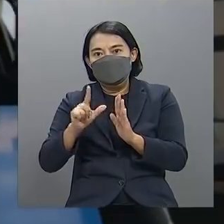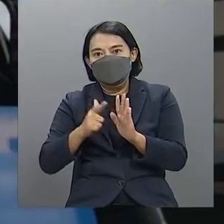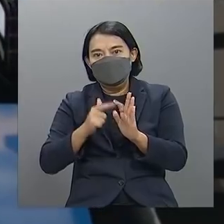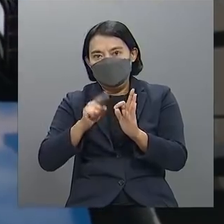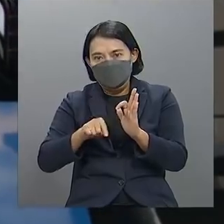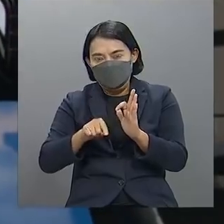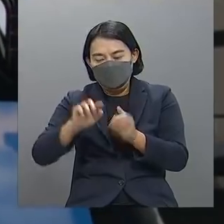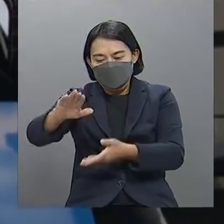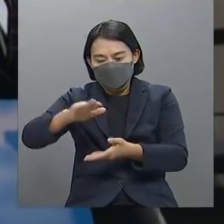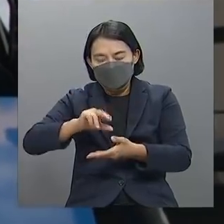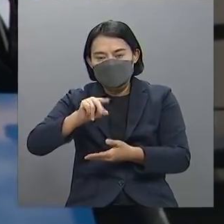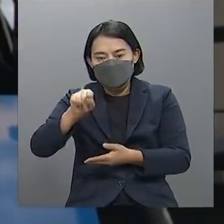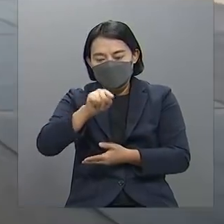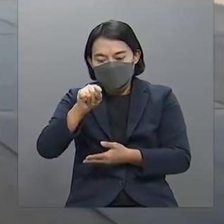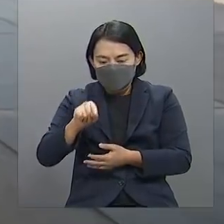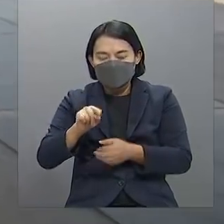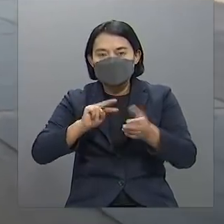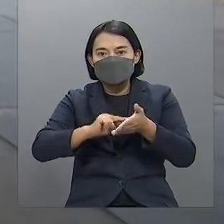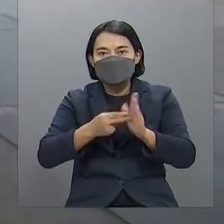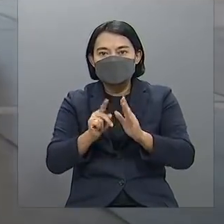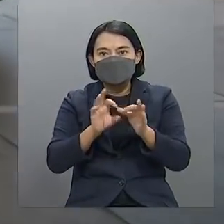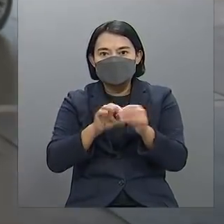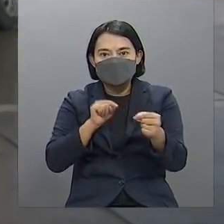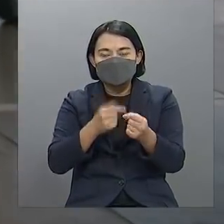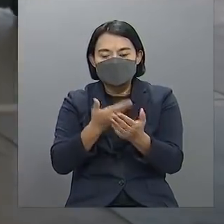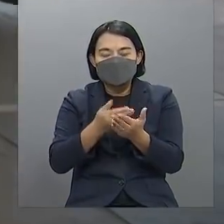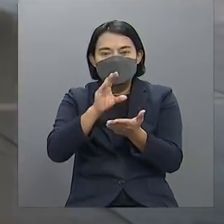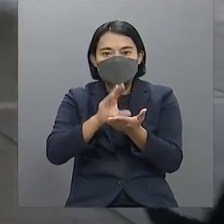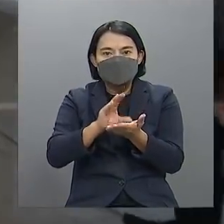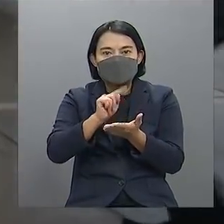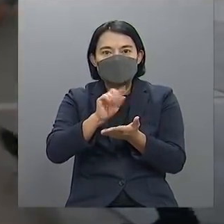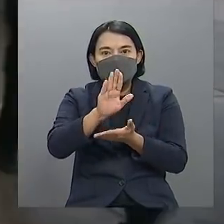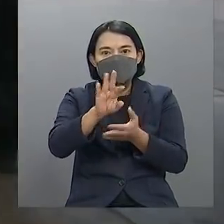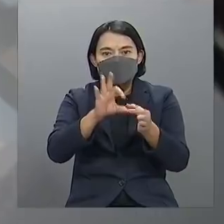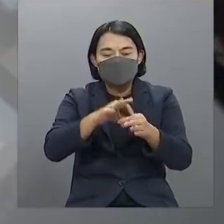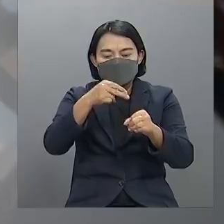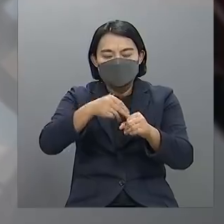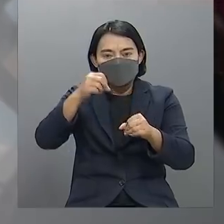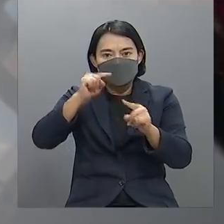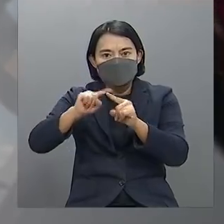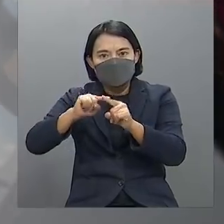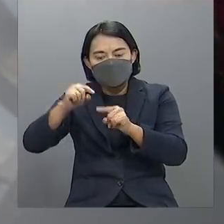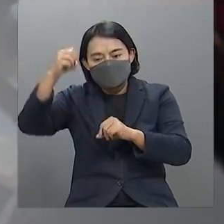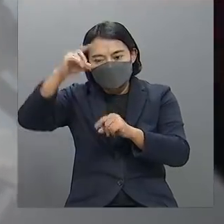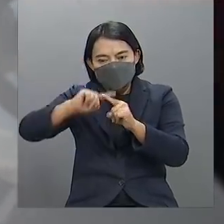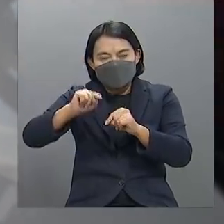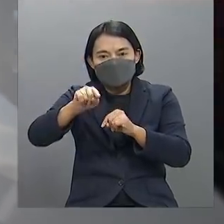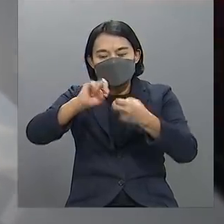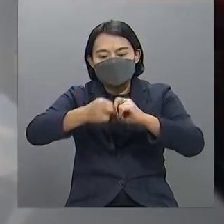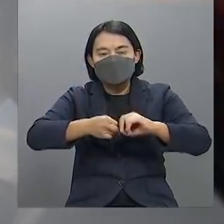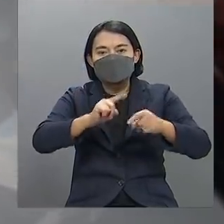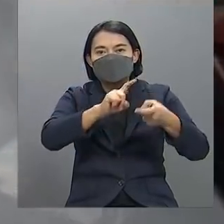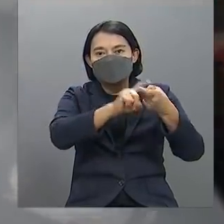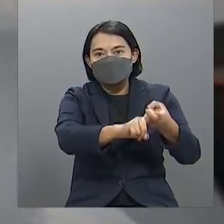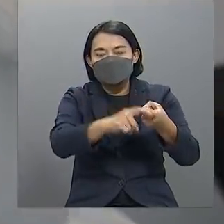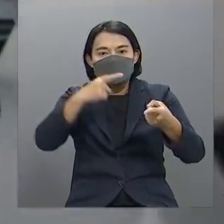นั่นหมายความว่าต้นทุนพลังงานและราคาสินค้าโภคภัณฑ์เมื่อมีสงครามเกิดขึ้นกับรัสเซียยูเครนเนี่ยมันก็เลยดีด